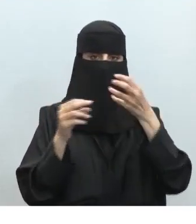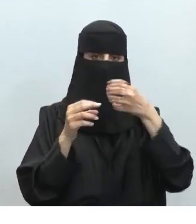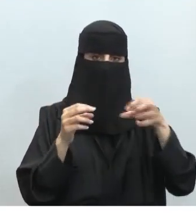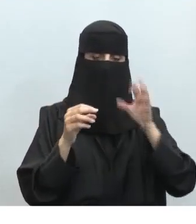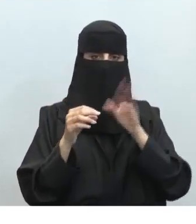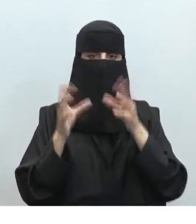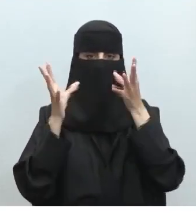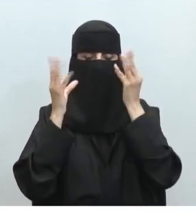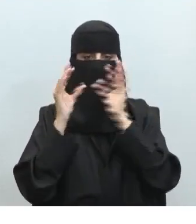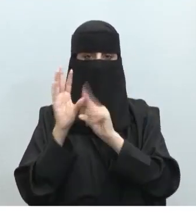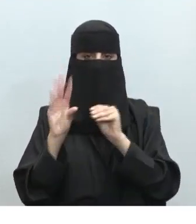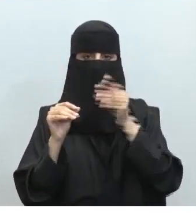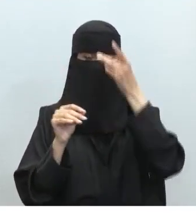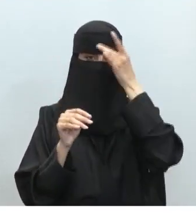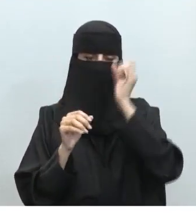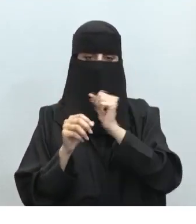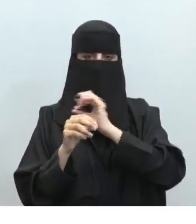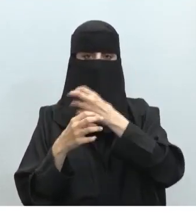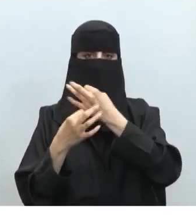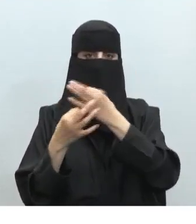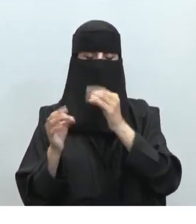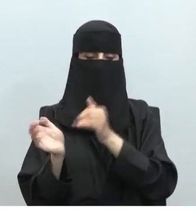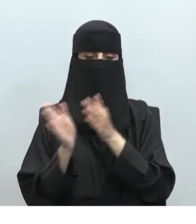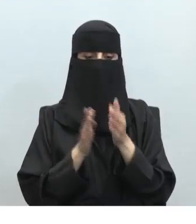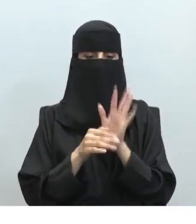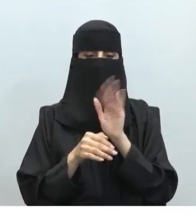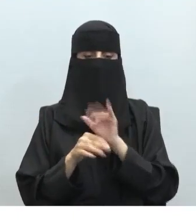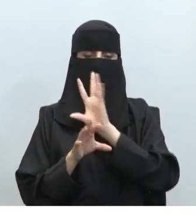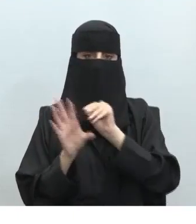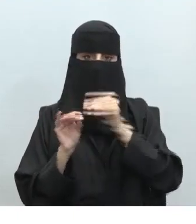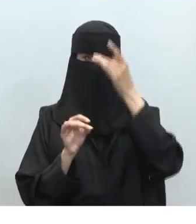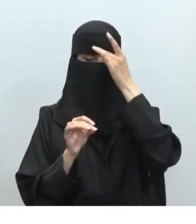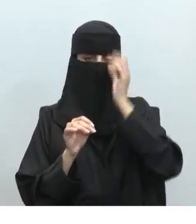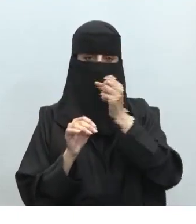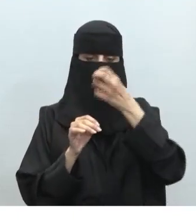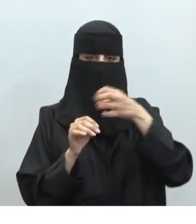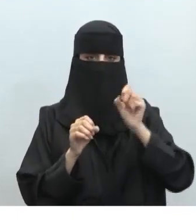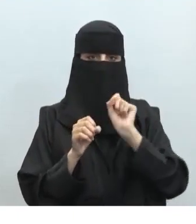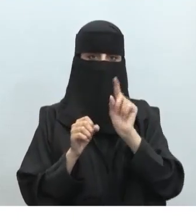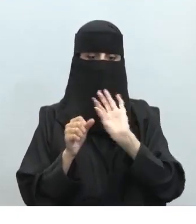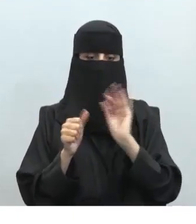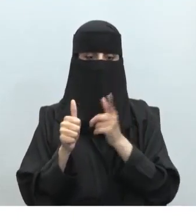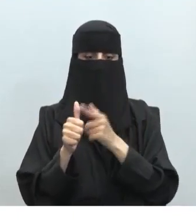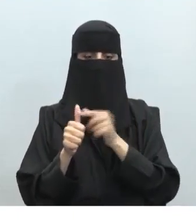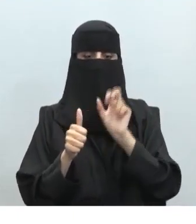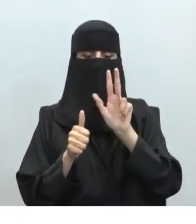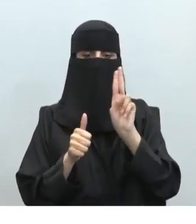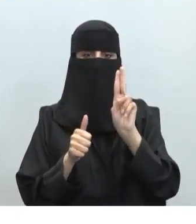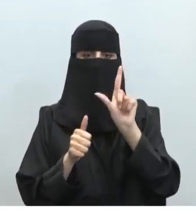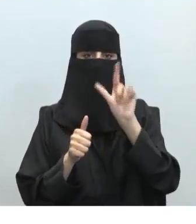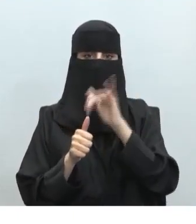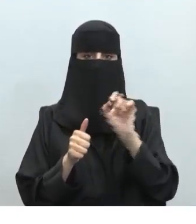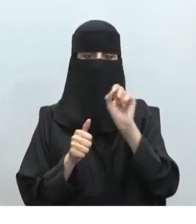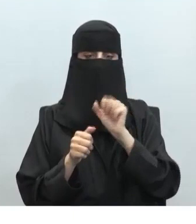استعرضنا هذه الامراض بمزيد في التفصيل عندما تحدثنا عن الامراض المتنحيه ظهر معنا اولى الامراض وهو التليف الكيسي